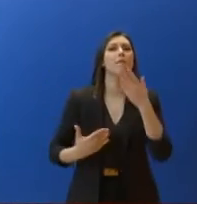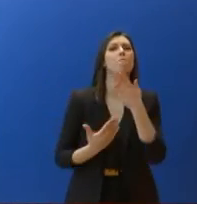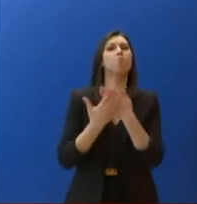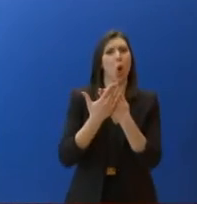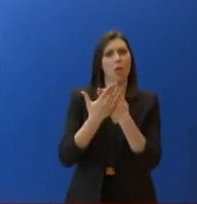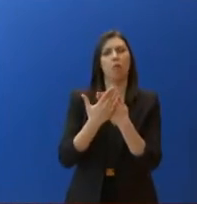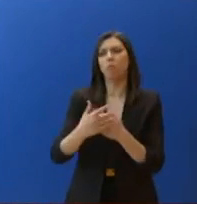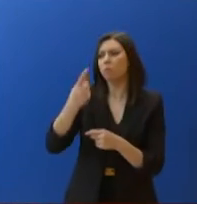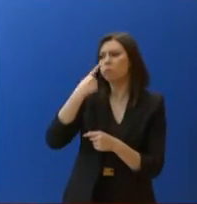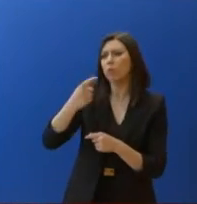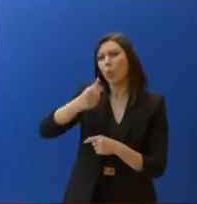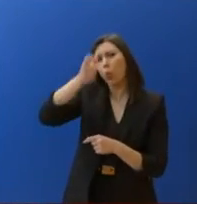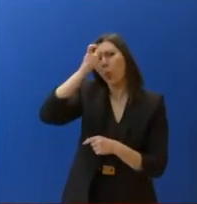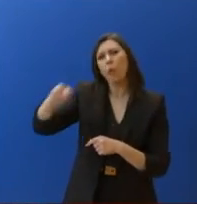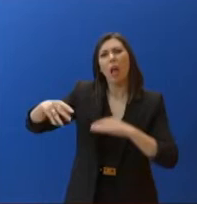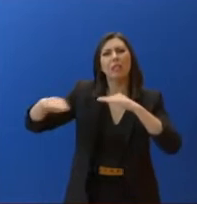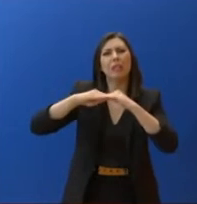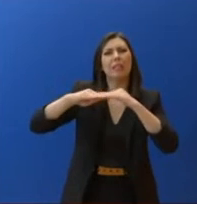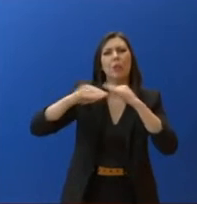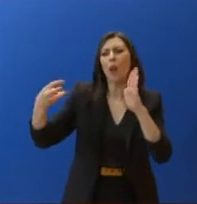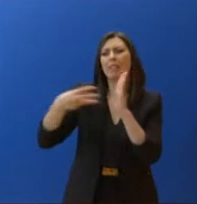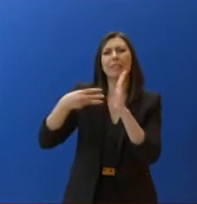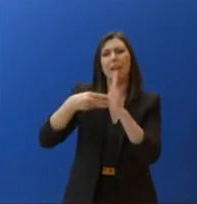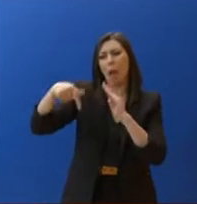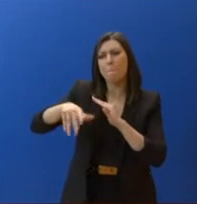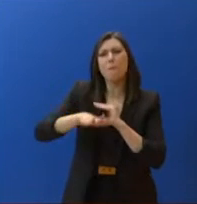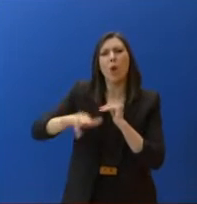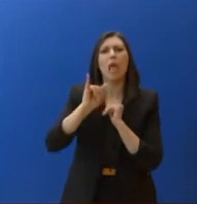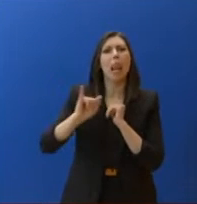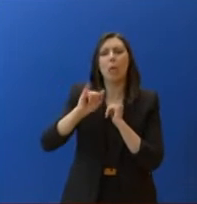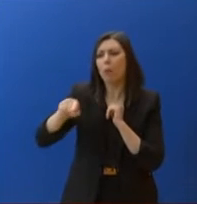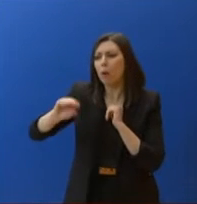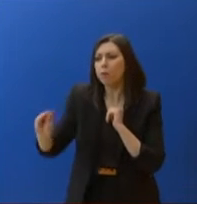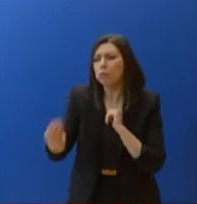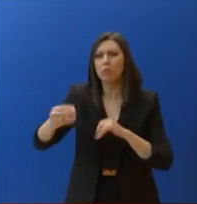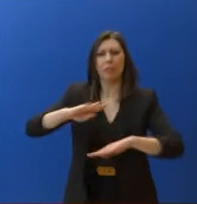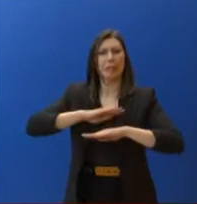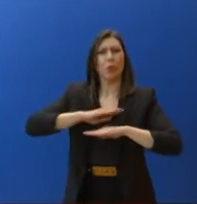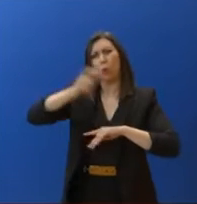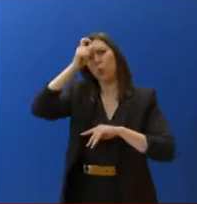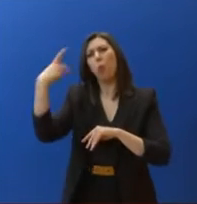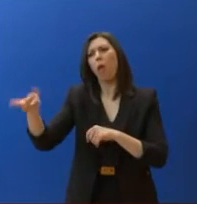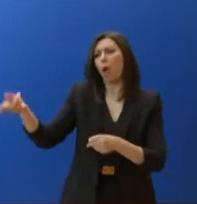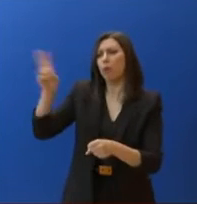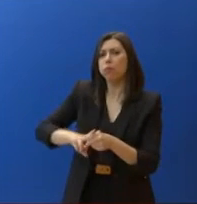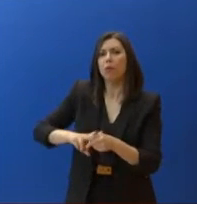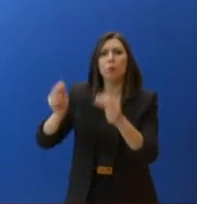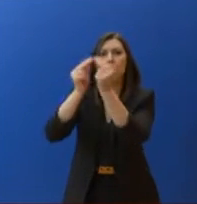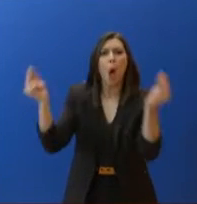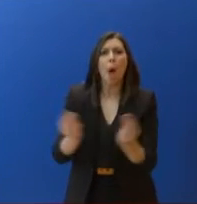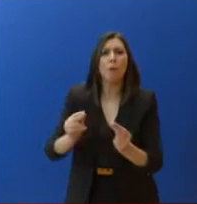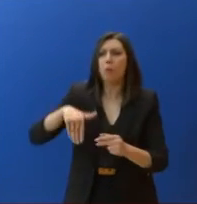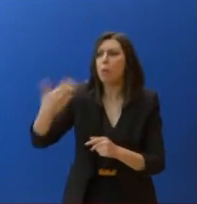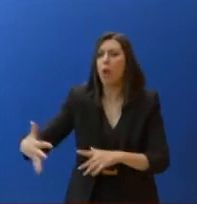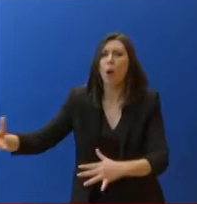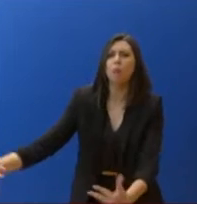μετά τα αρνητικά για την Τουρκία γεγονότα στο Ιντλίμπ, η Ελλάδα δέχεται ευνίδια και μαζική πίεση από μετακινήσεις πληθυσμών στα ανατολικά,